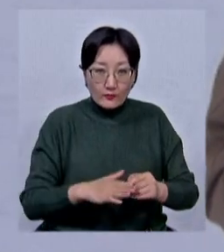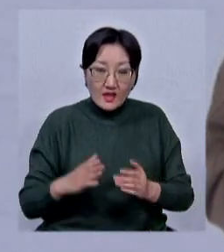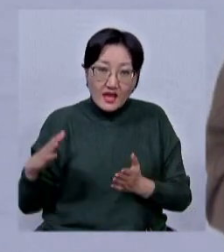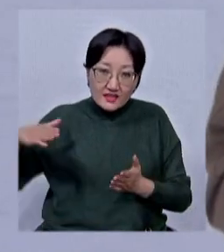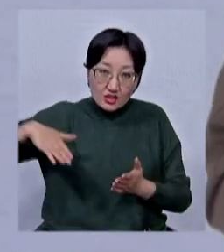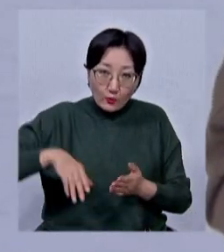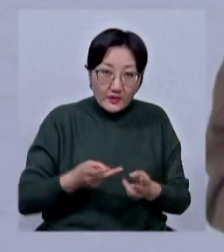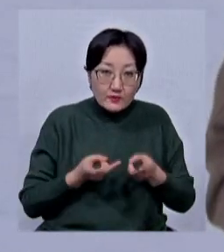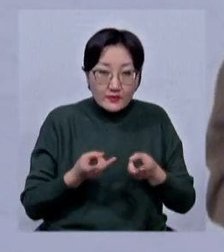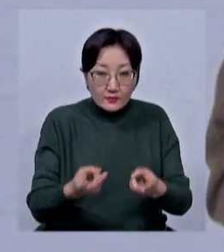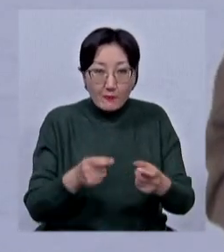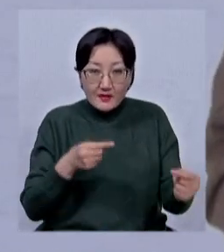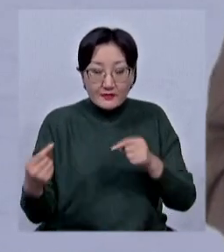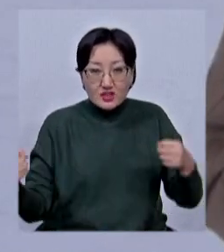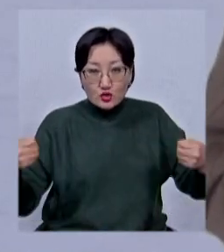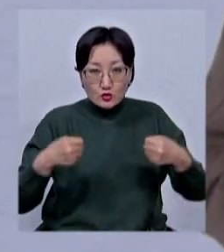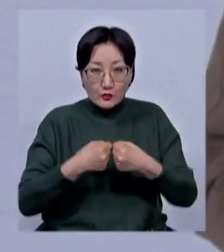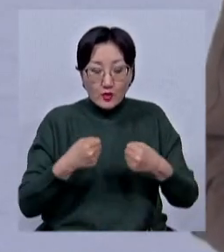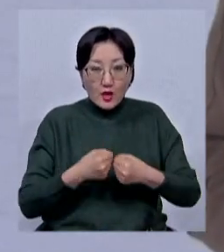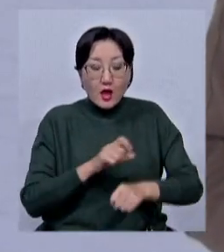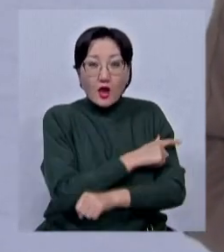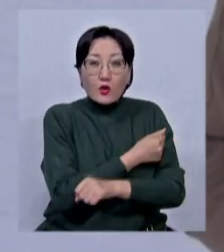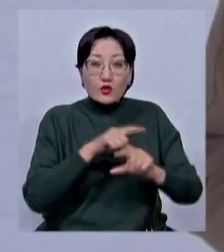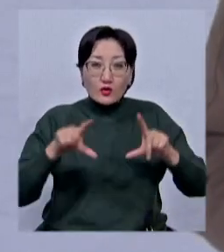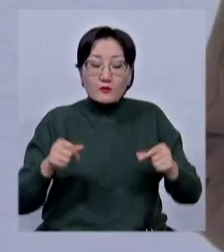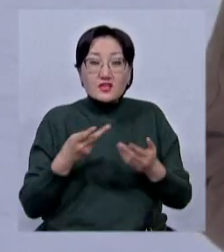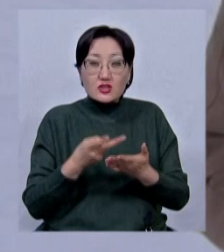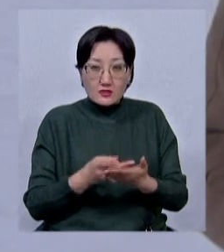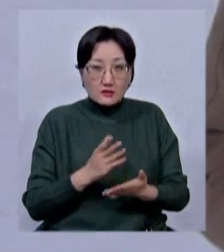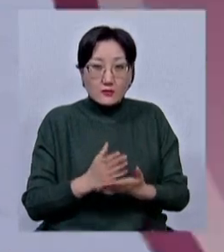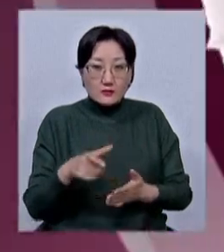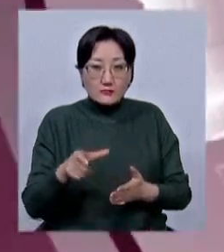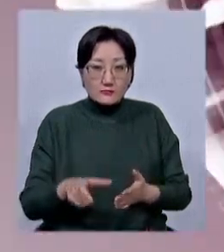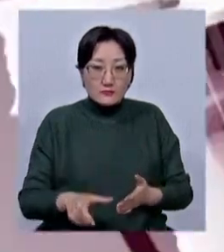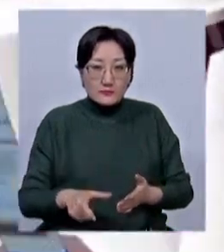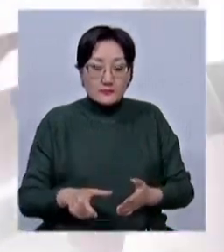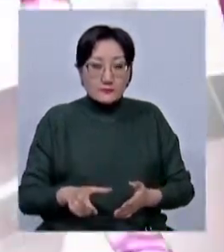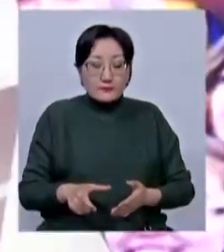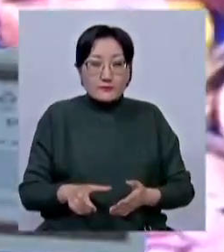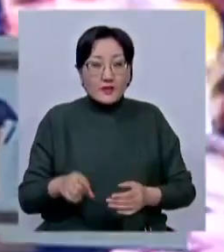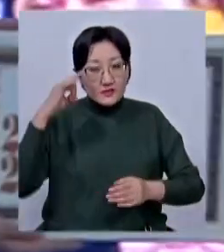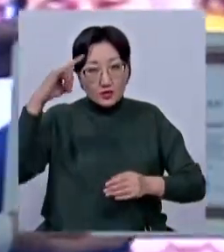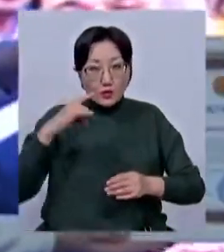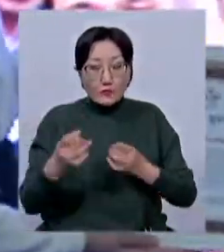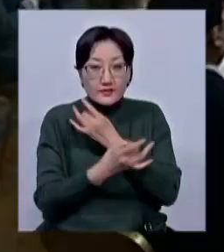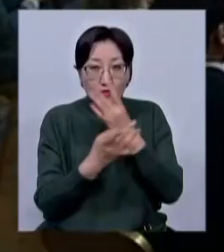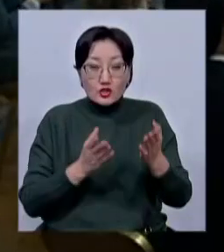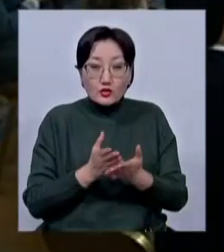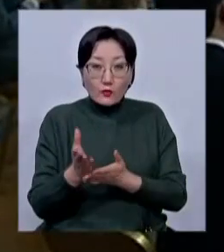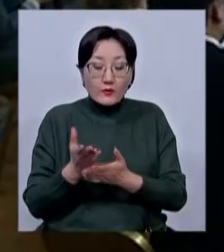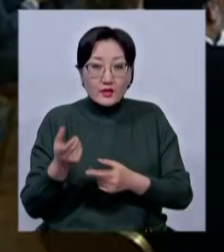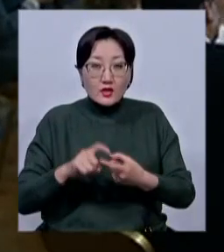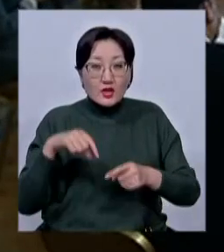төмен зырғығандар бір-біріне соқтығысып, тіпті ауруханадан бірақ шығып жатқандар да бар. Елімізде мәдениет саласы